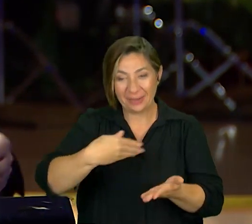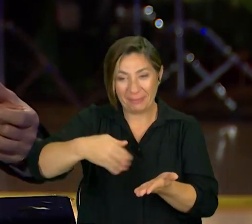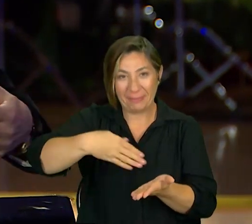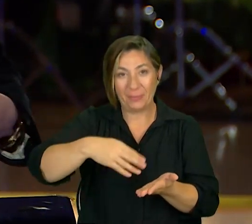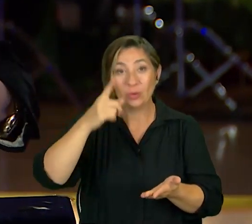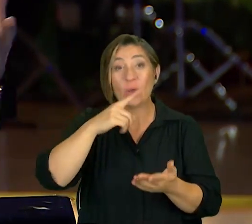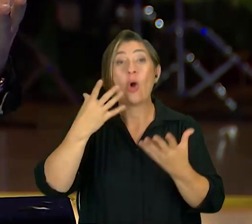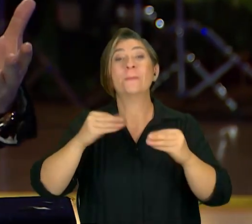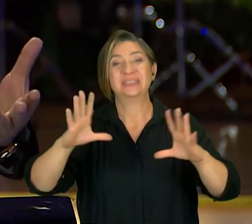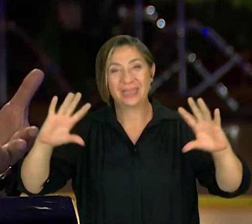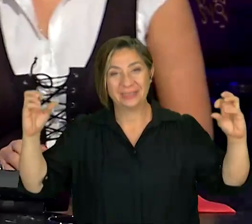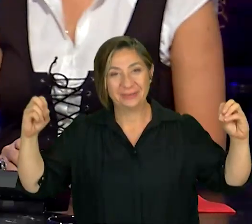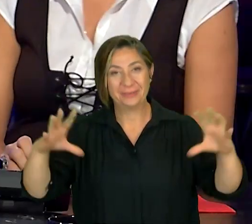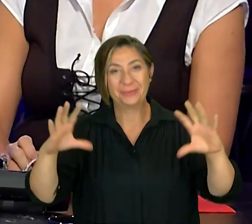kızartacaktınız.